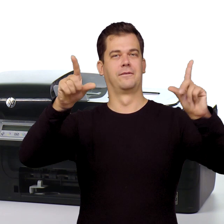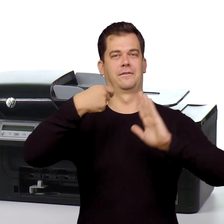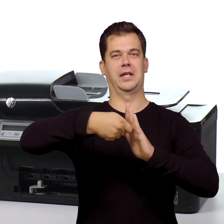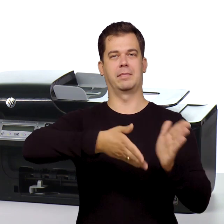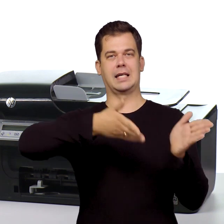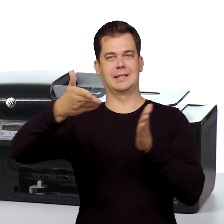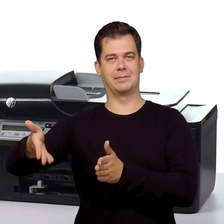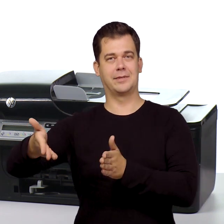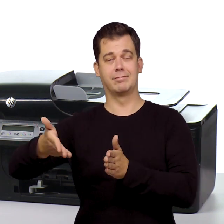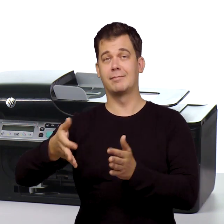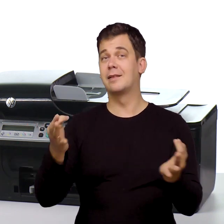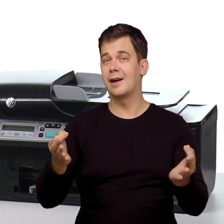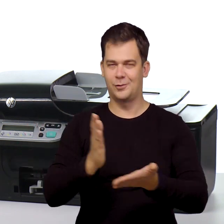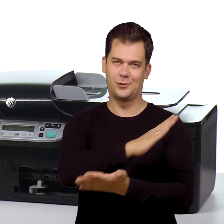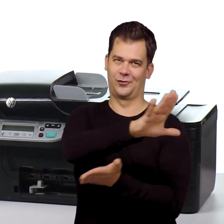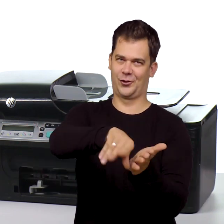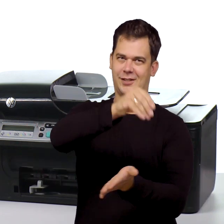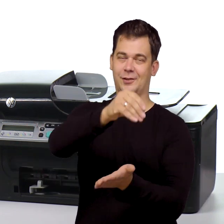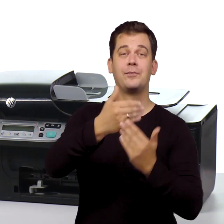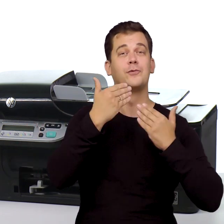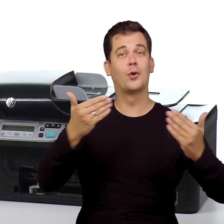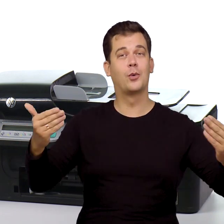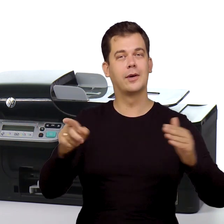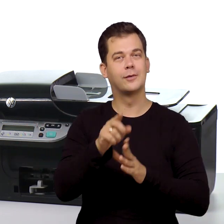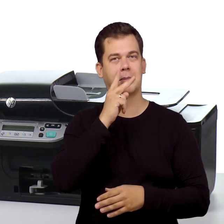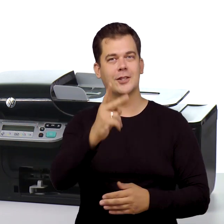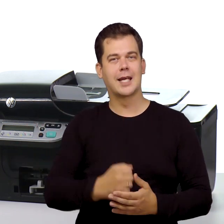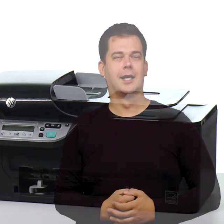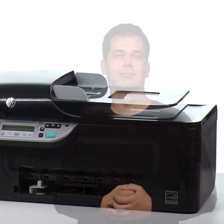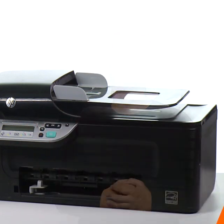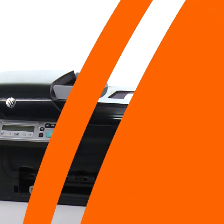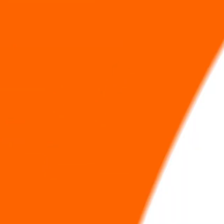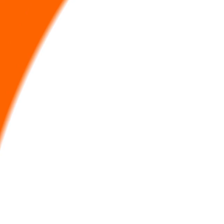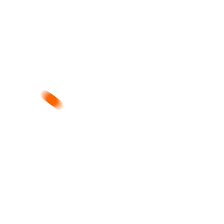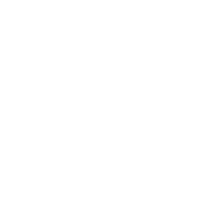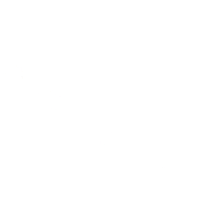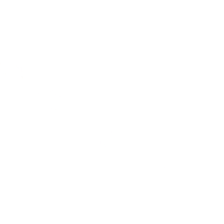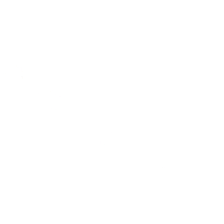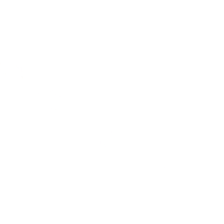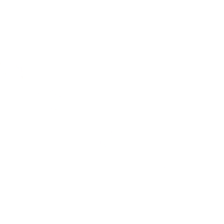tego odcinka. W tym odcinku to wszystko. Dziękuję i do zobaczenia.